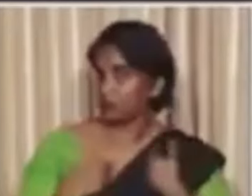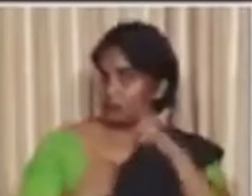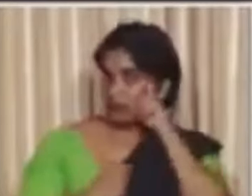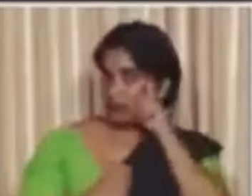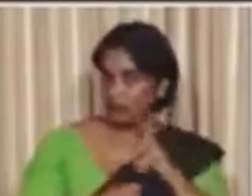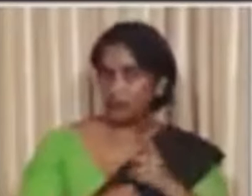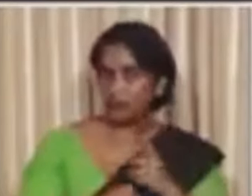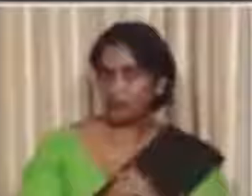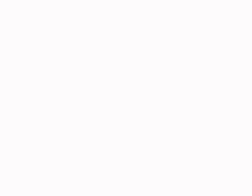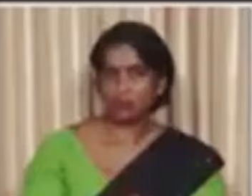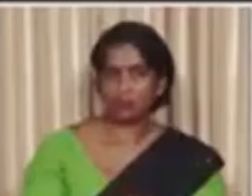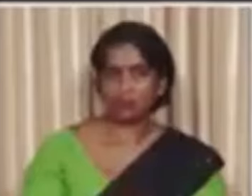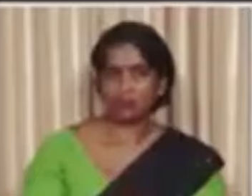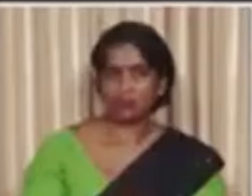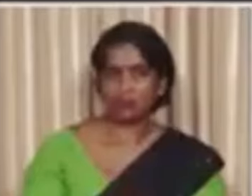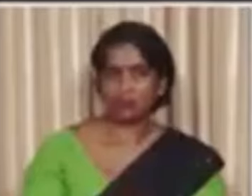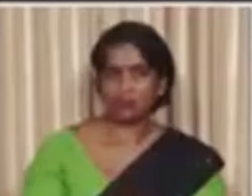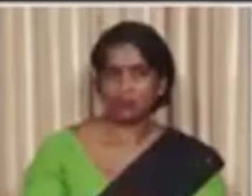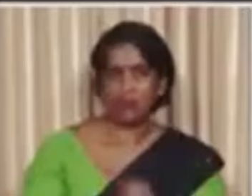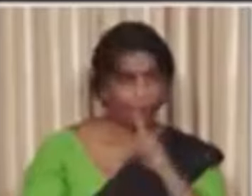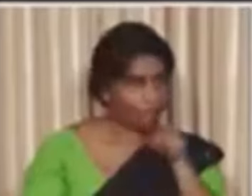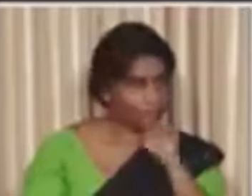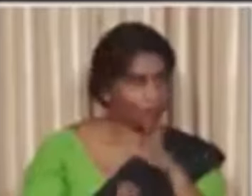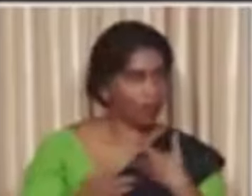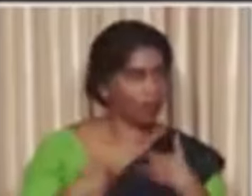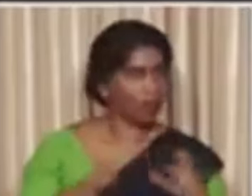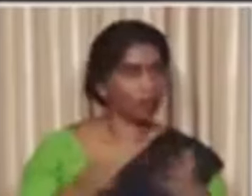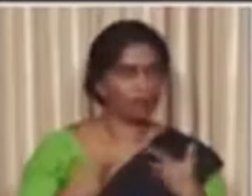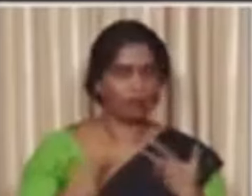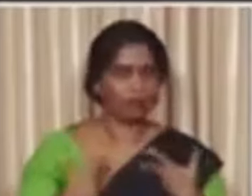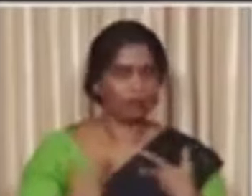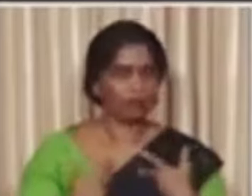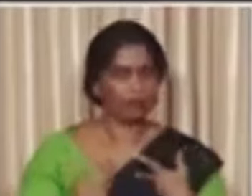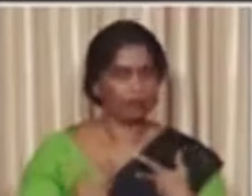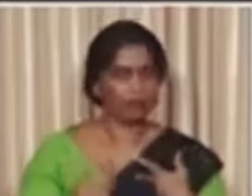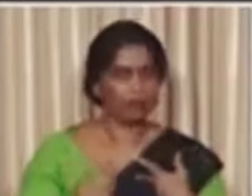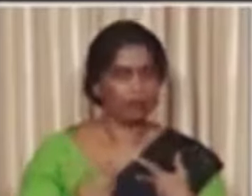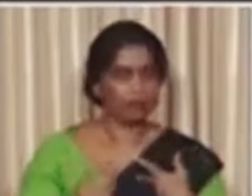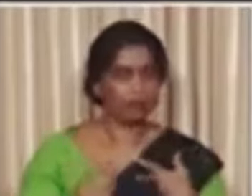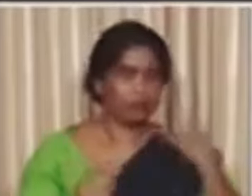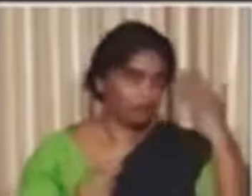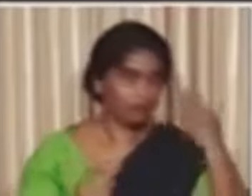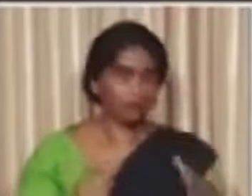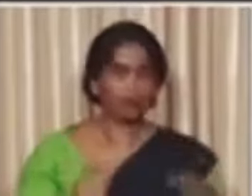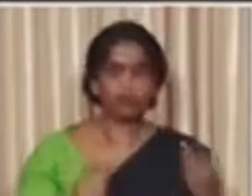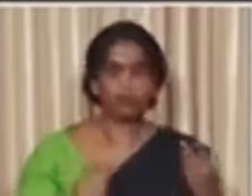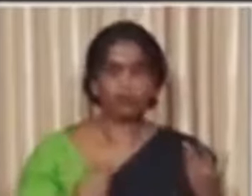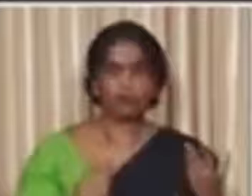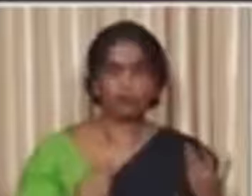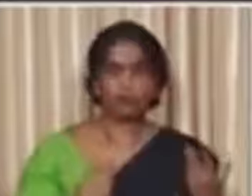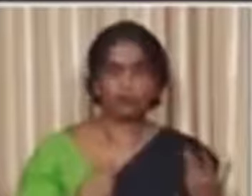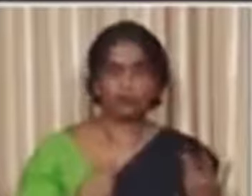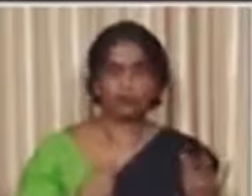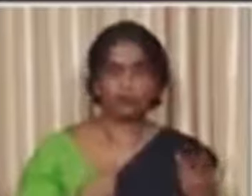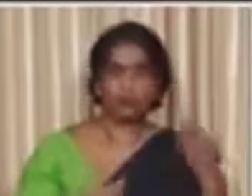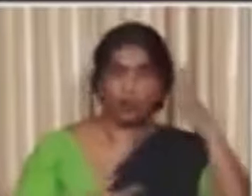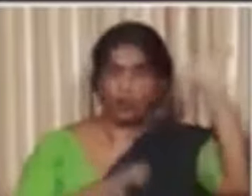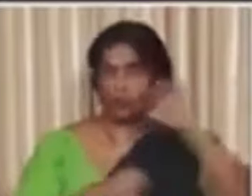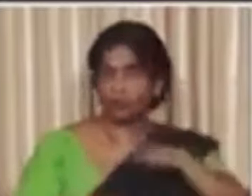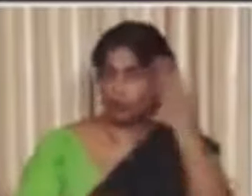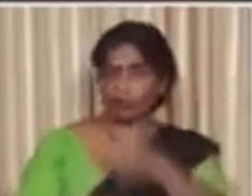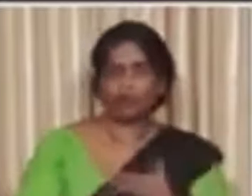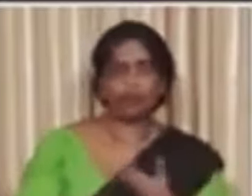අපි අවධානය යොමු කරගෙන ඉන්නේ ඒක බරදයක් වුණා නම් නිකන් ඉන්නේ නැහැ අපි දත්තරින් නැ මේක මරණයට ගෙරලා මරලා දාන්න බැරි